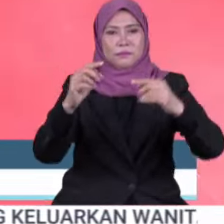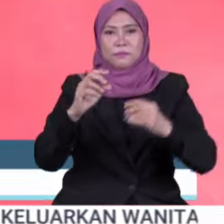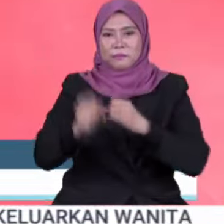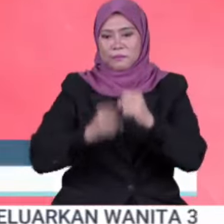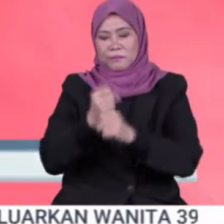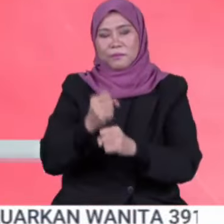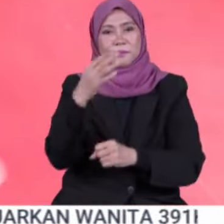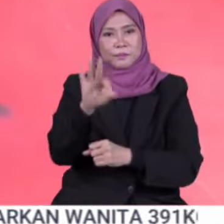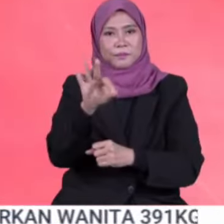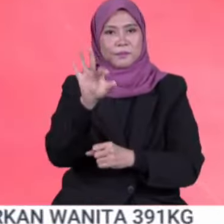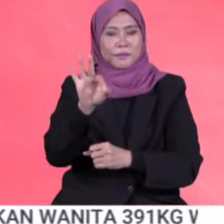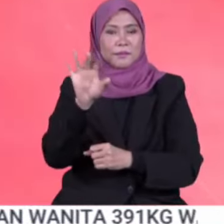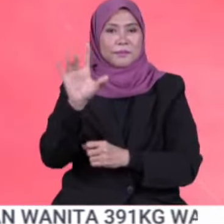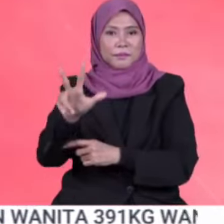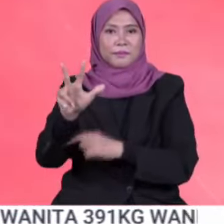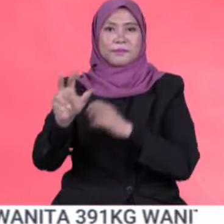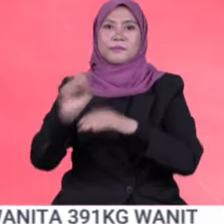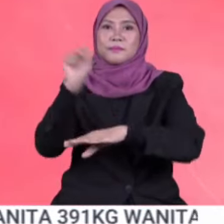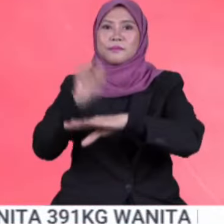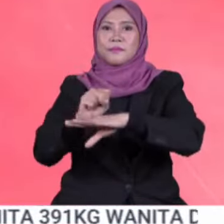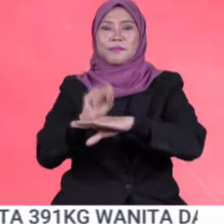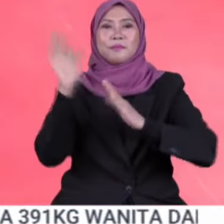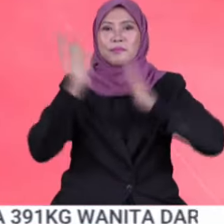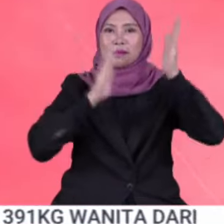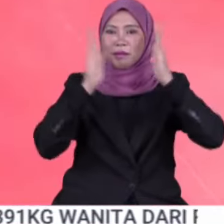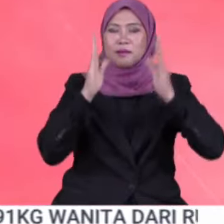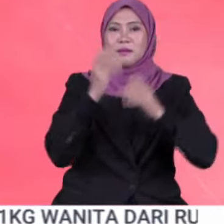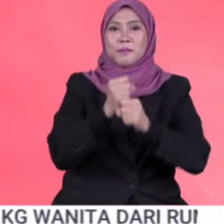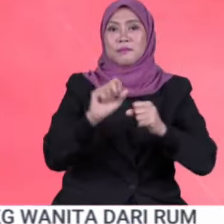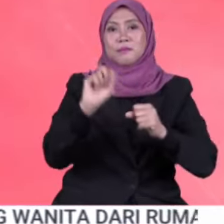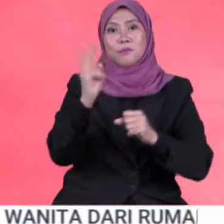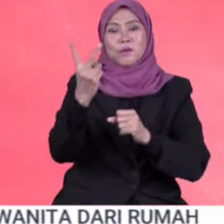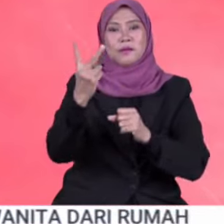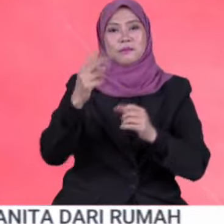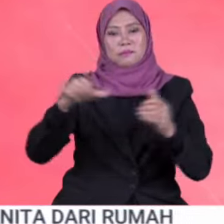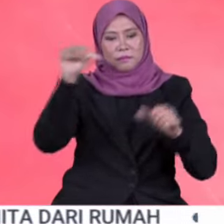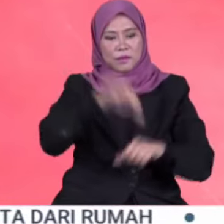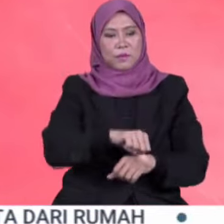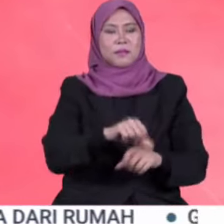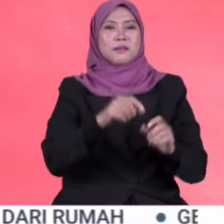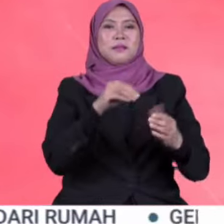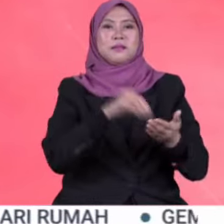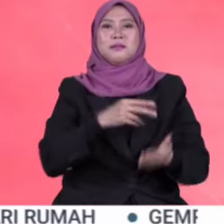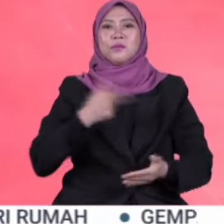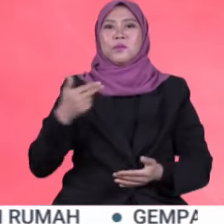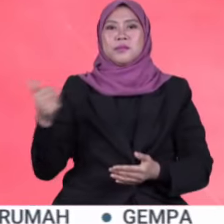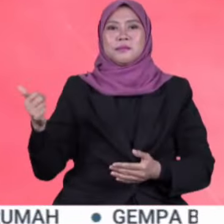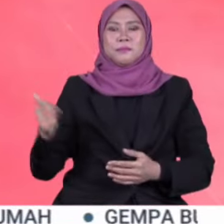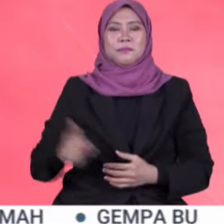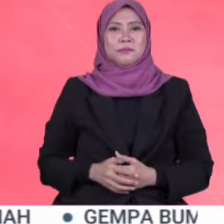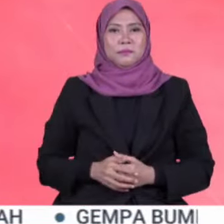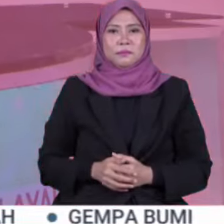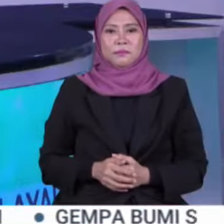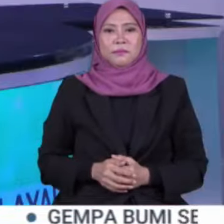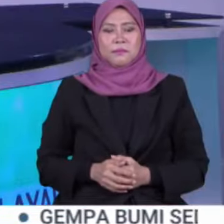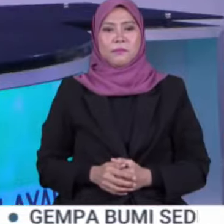tahun 1993 di Singapura dan Malaysia muncul naib juara selepas tewas di tangan Indonesia.